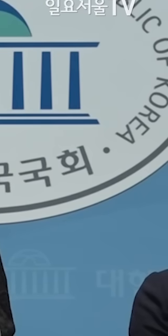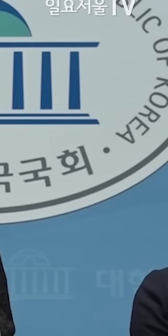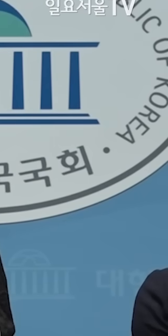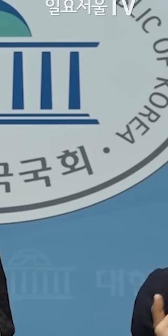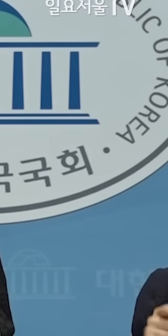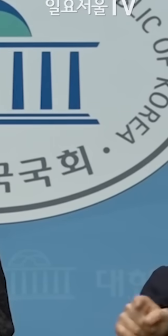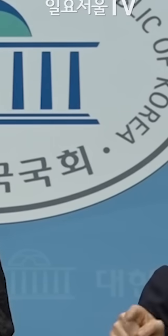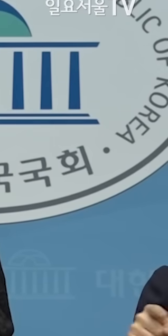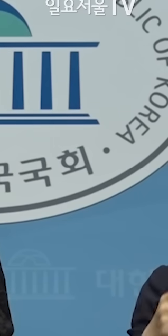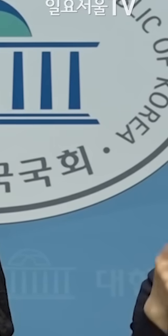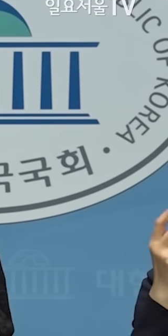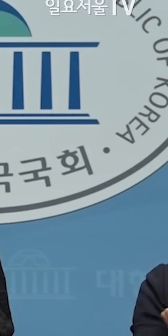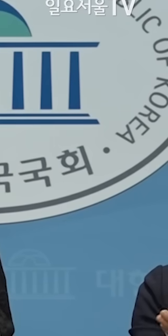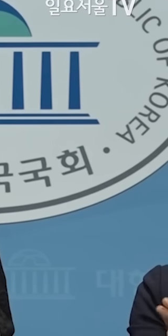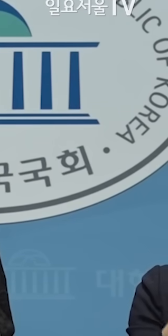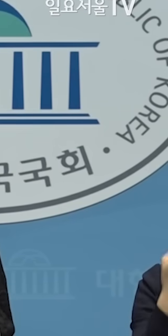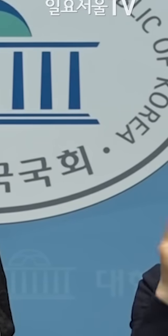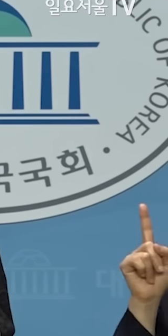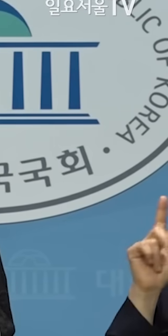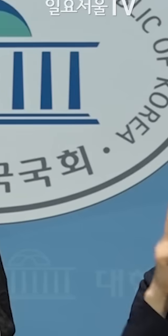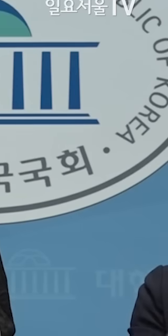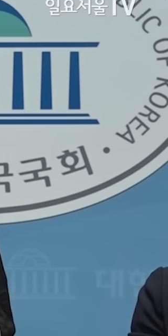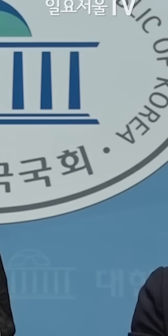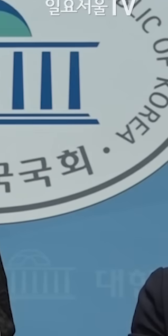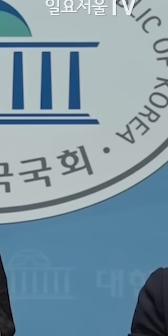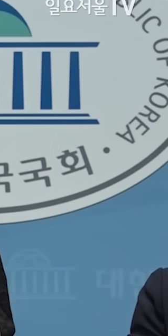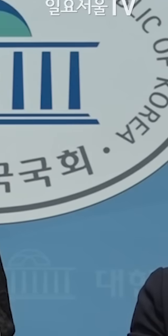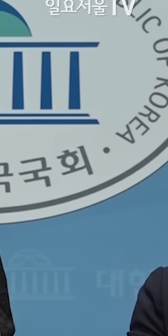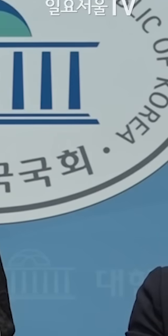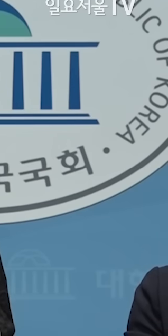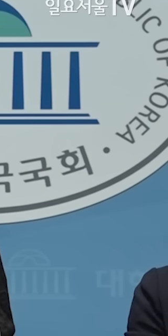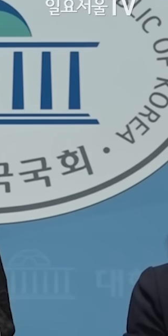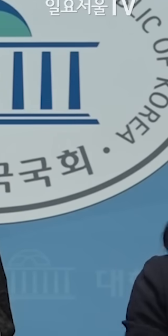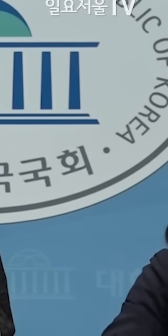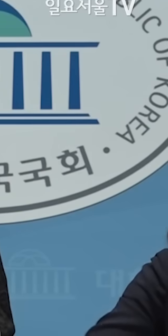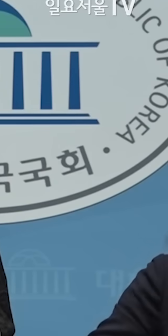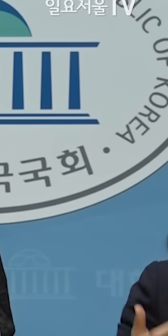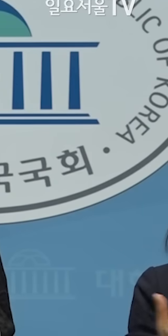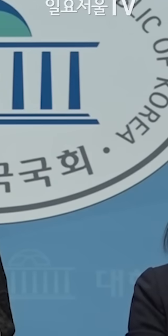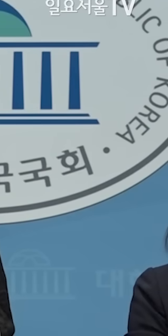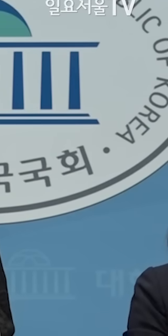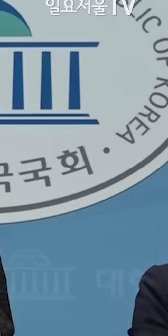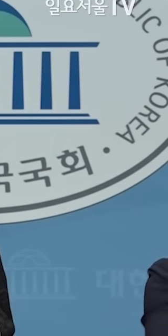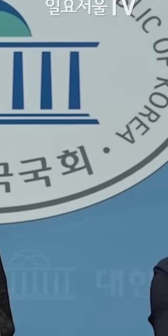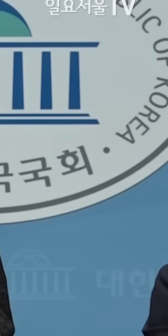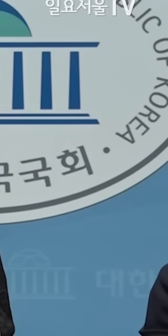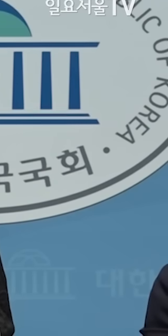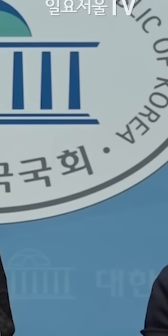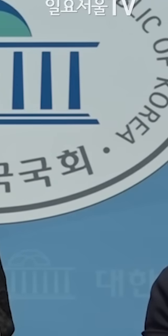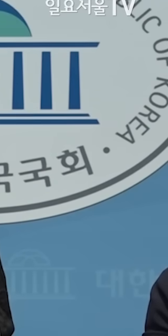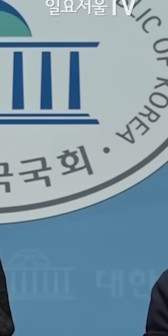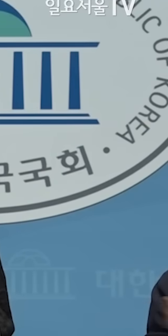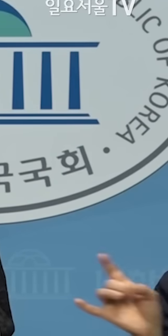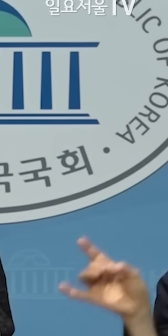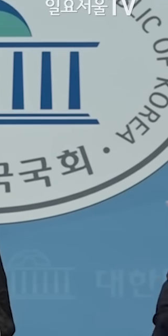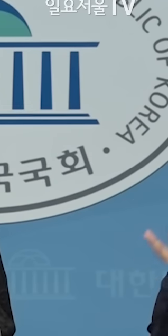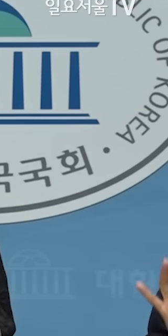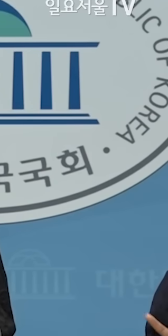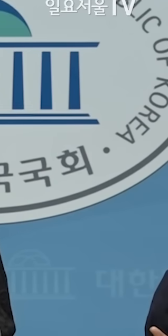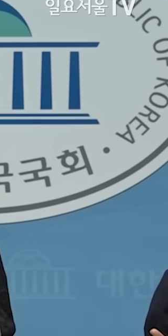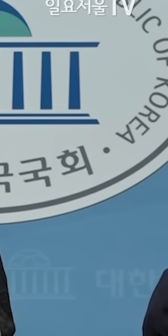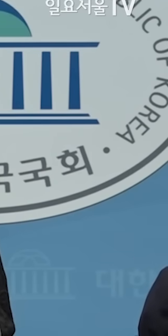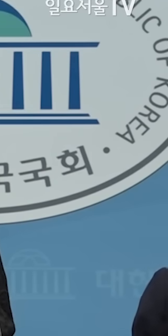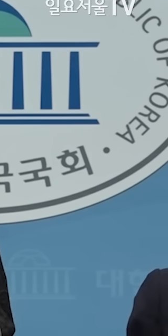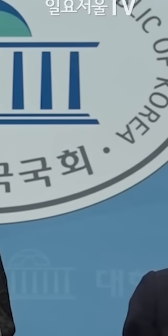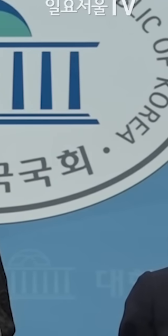삶 법대 교수인 부모가 시험 답안지를 대신 작성해 주는 삶 평범한 청년들은 감히 상상도 할 수 없는